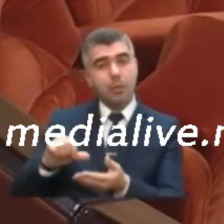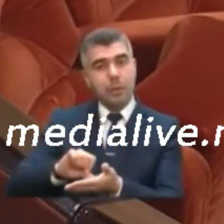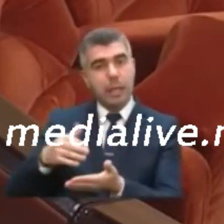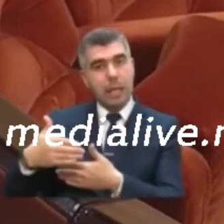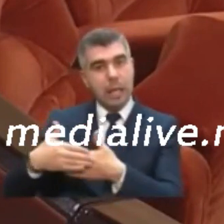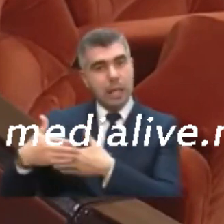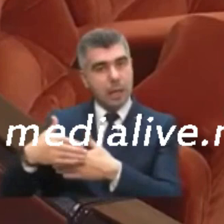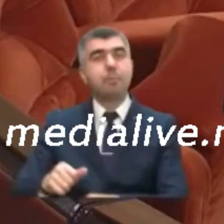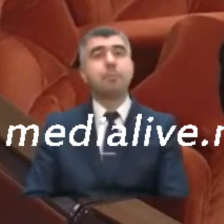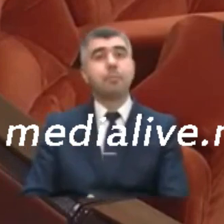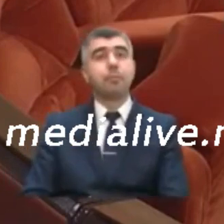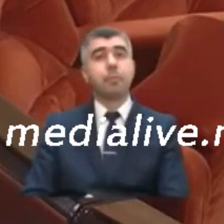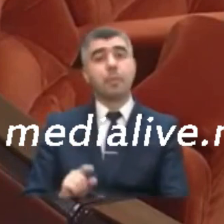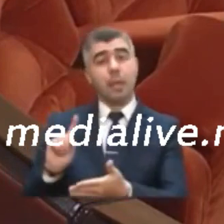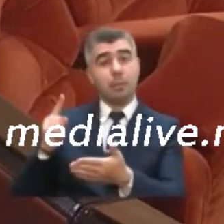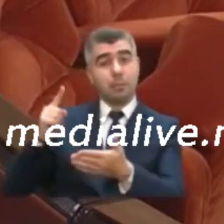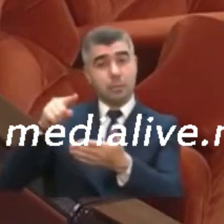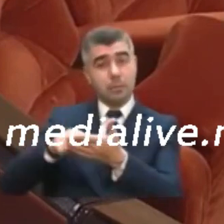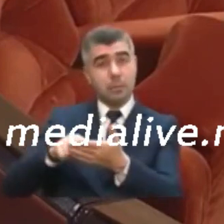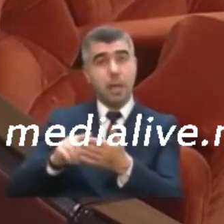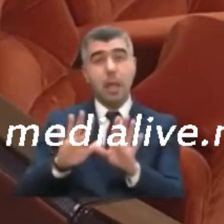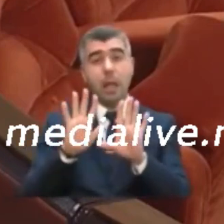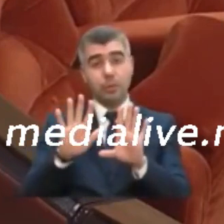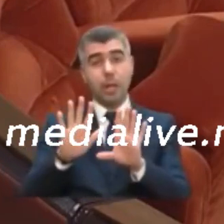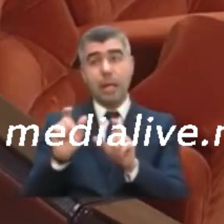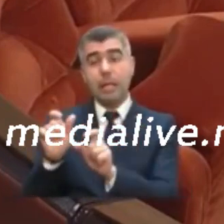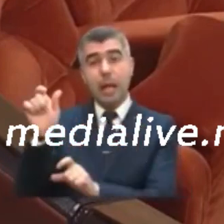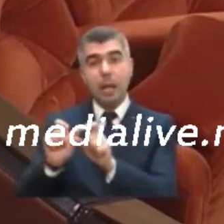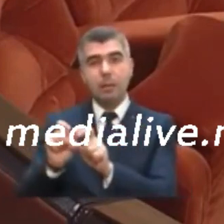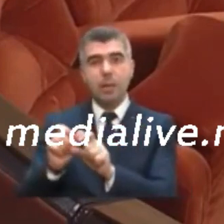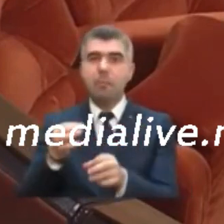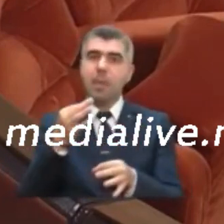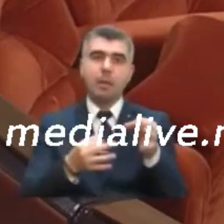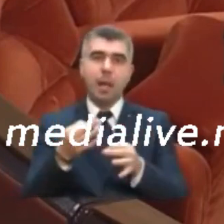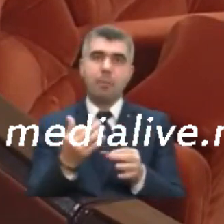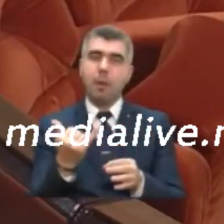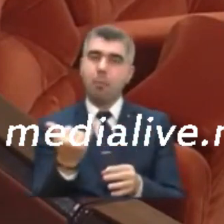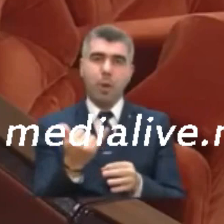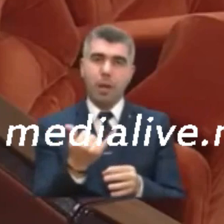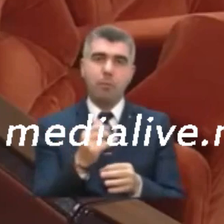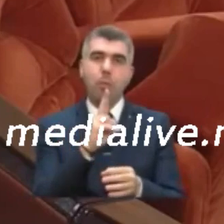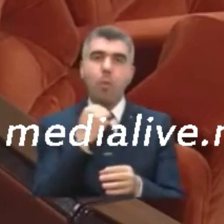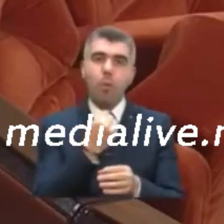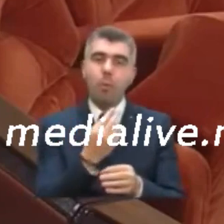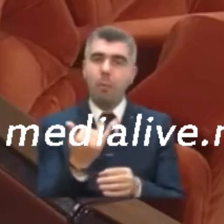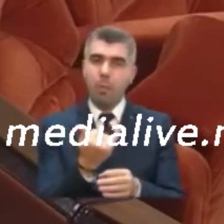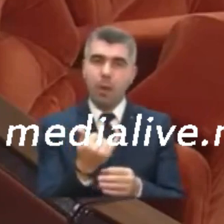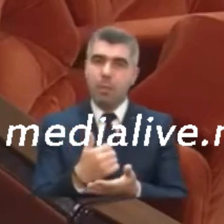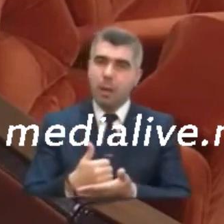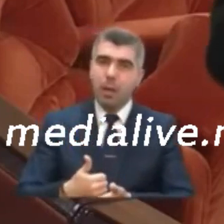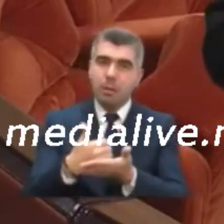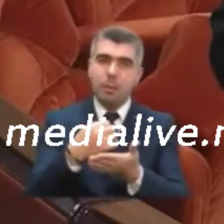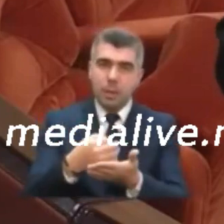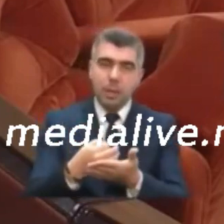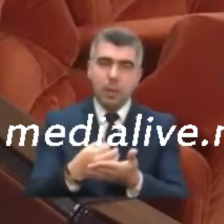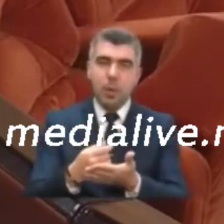وغادي نمشيو اكثر ما يمكن. شتي راه كانوا 10 الناس عندهم دعوه خصك دير لهم محكمه، لان هذا هو دور الدوله، هو يقدم الخدمات القضائيه للمواطن. باش نبدا نحسب